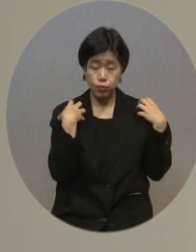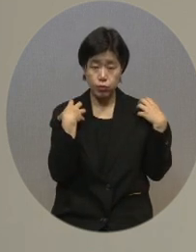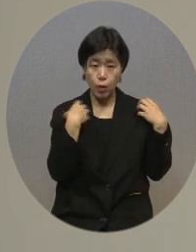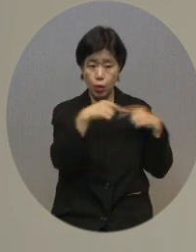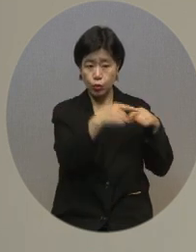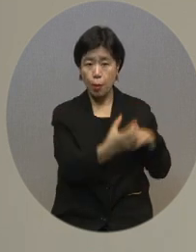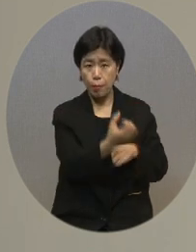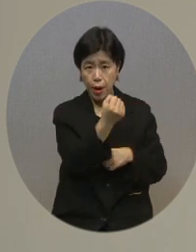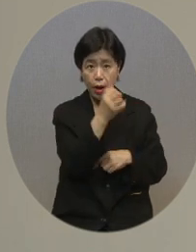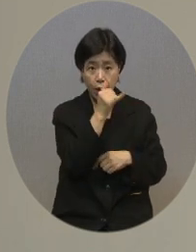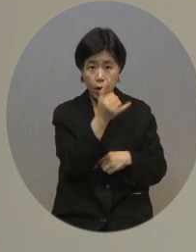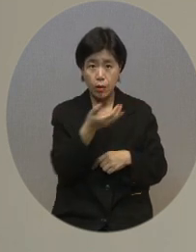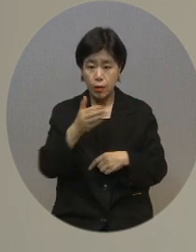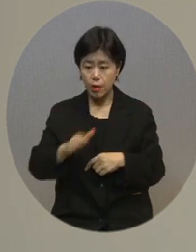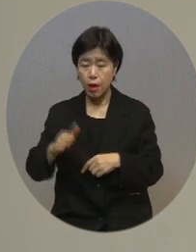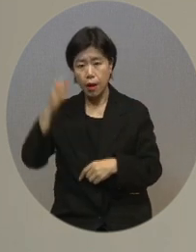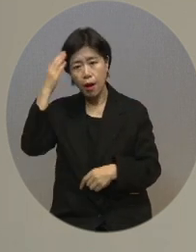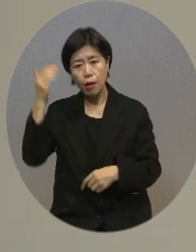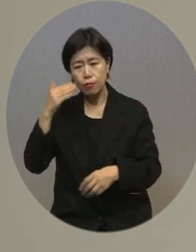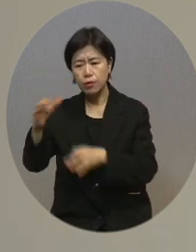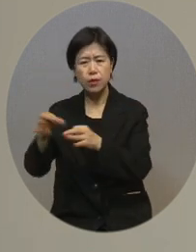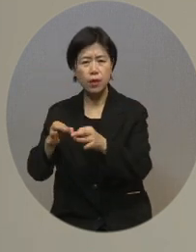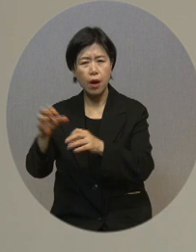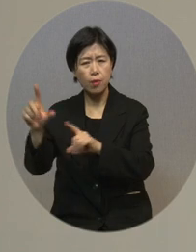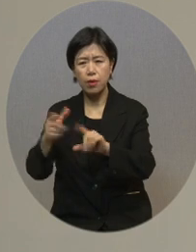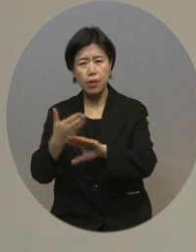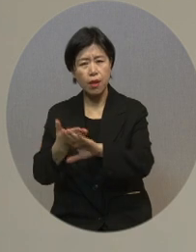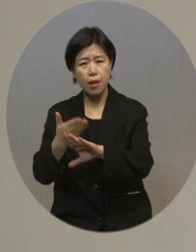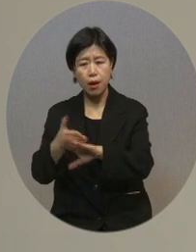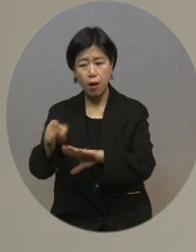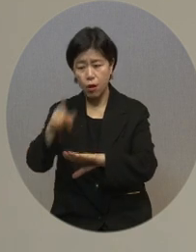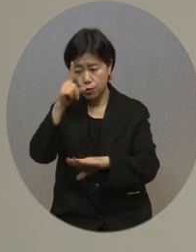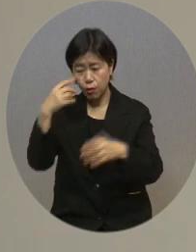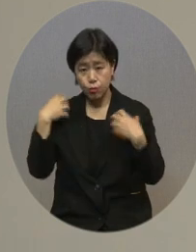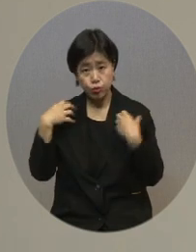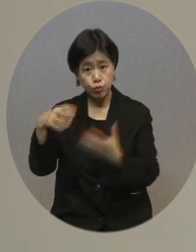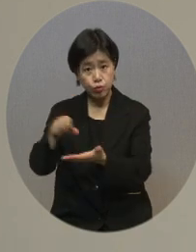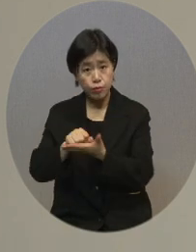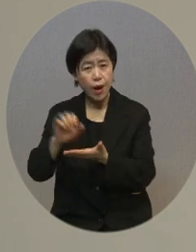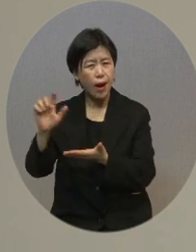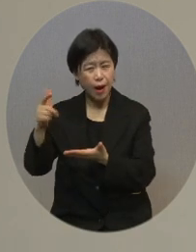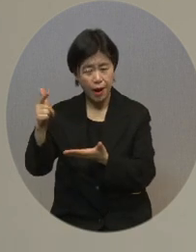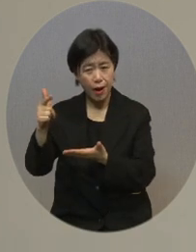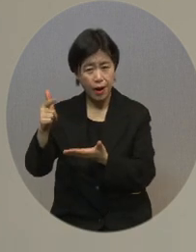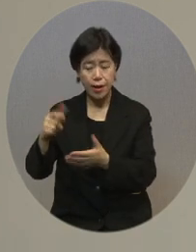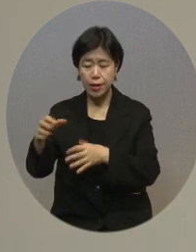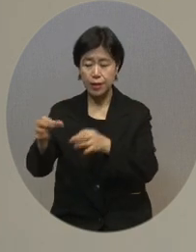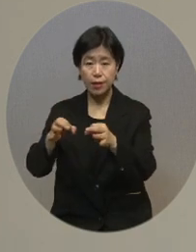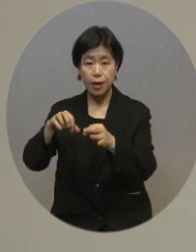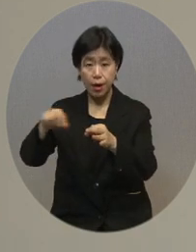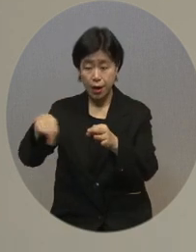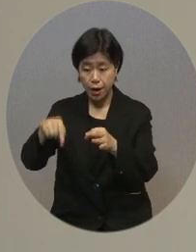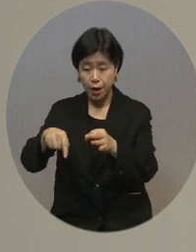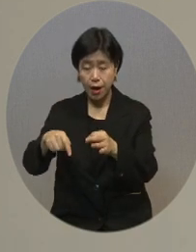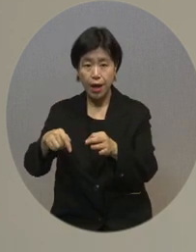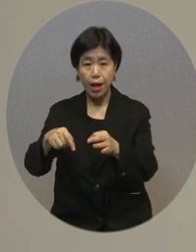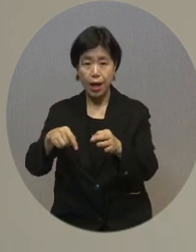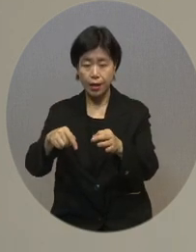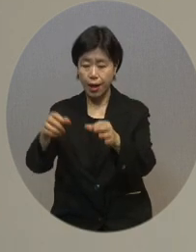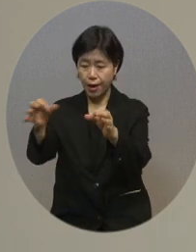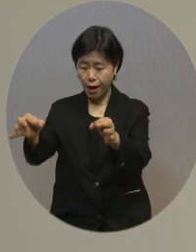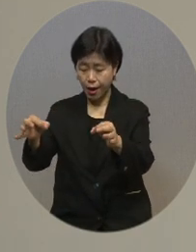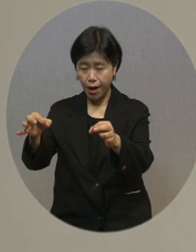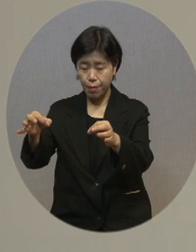시장의 형태는 다 사유화되어 있습니다. 시장 가게 하나하나가 다 그렇죠. 개인 사유로 되어 있고 공통적인 도로만